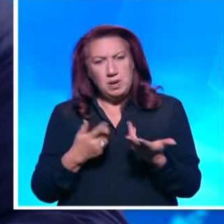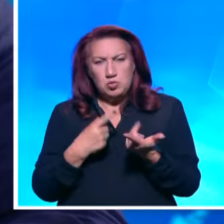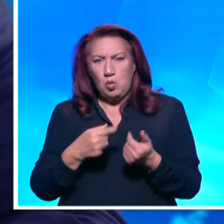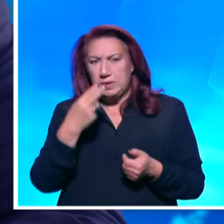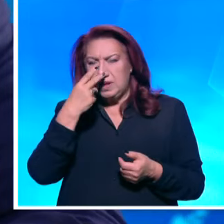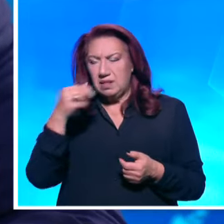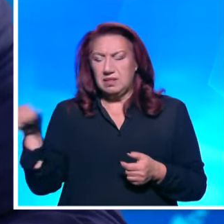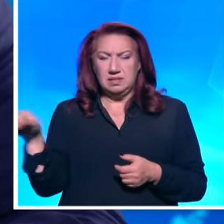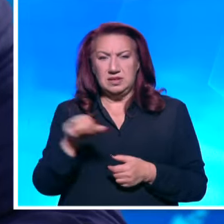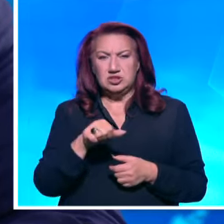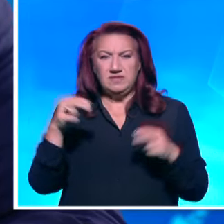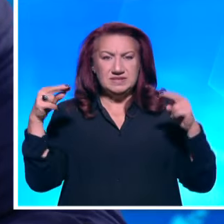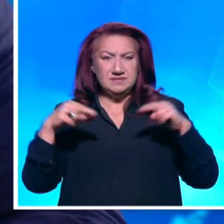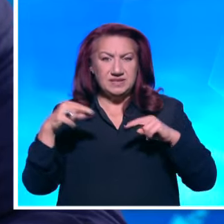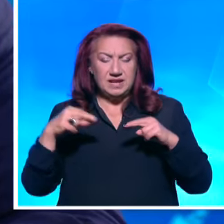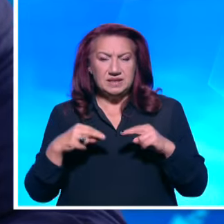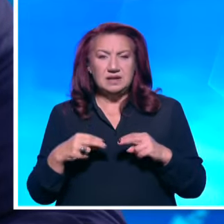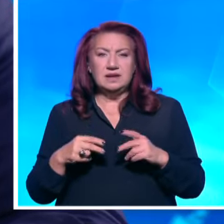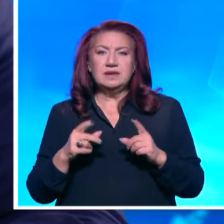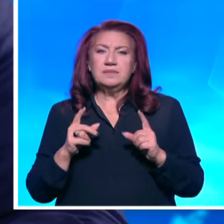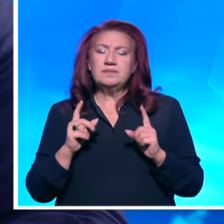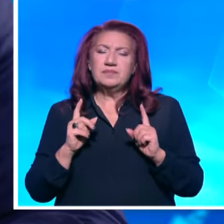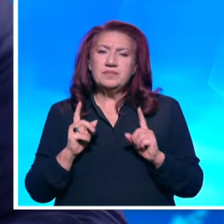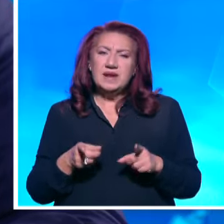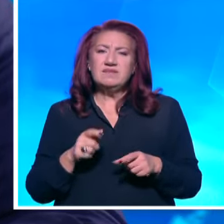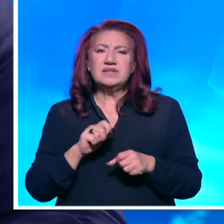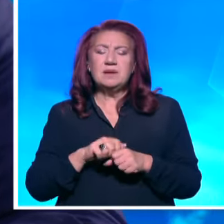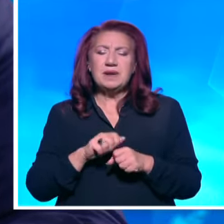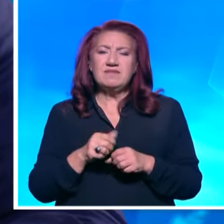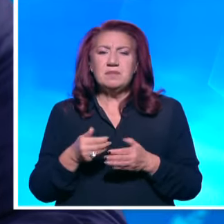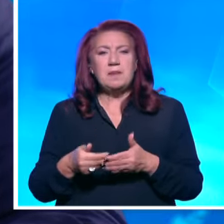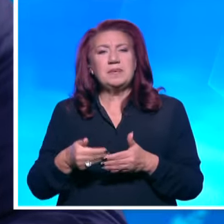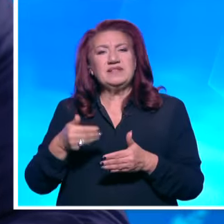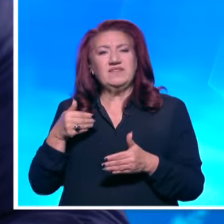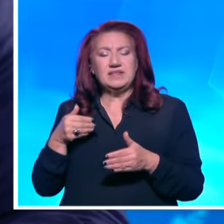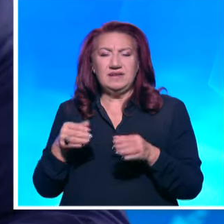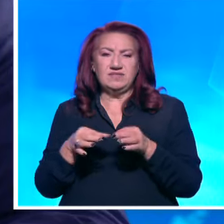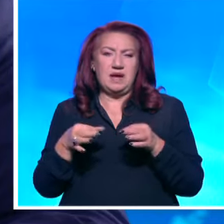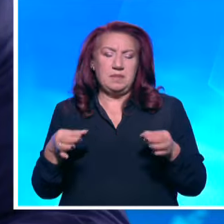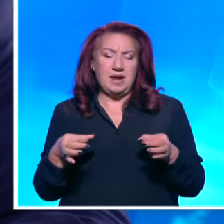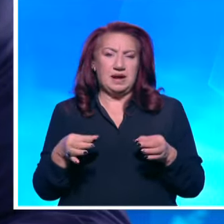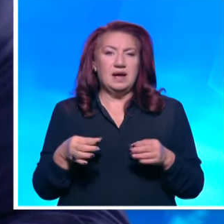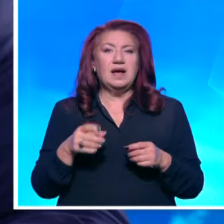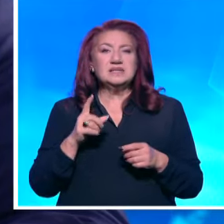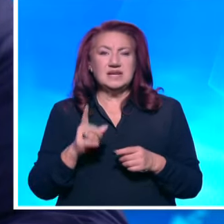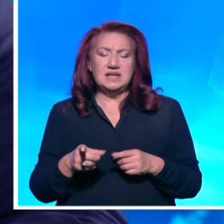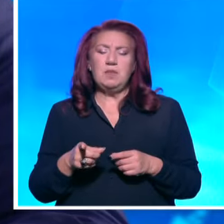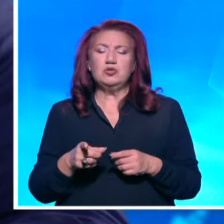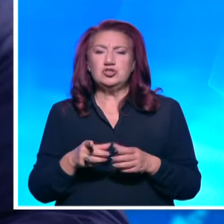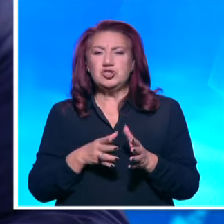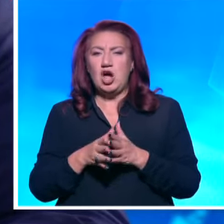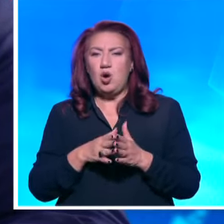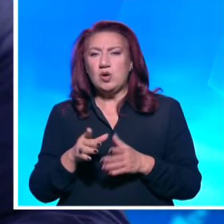свидетелстване по-скоро е да се създаде една така превантивна мярка за да се възпират всякакви